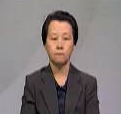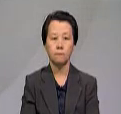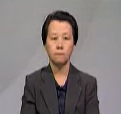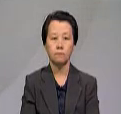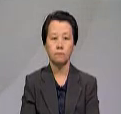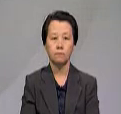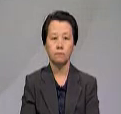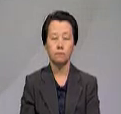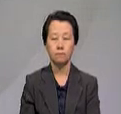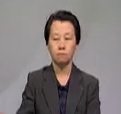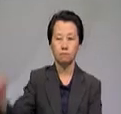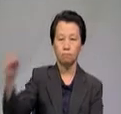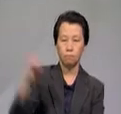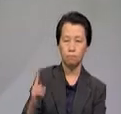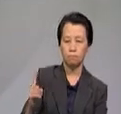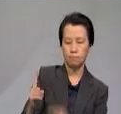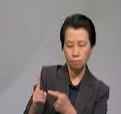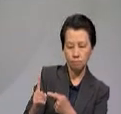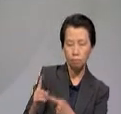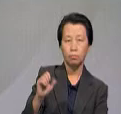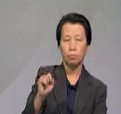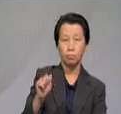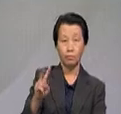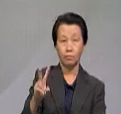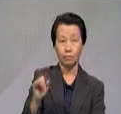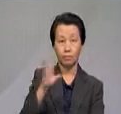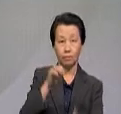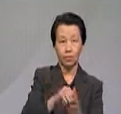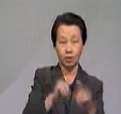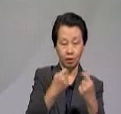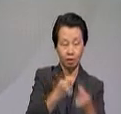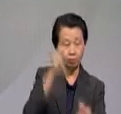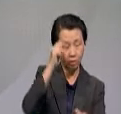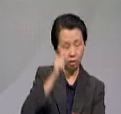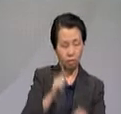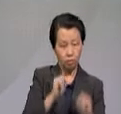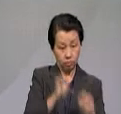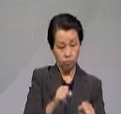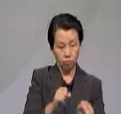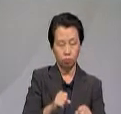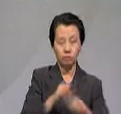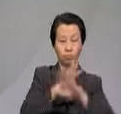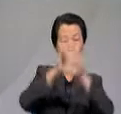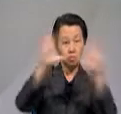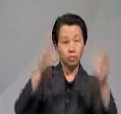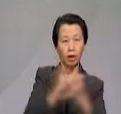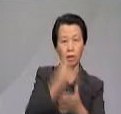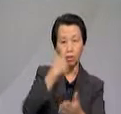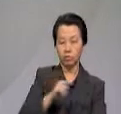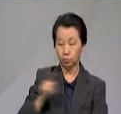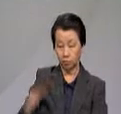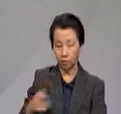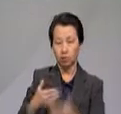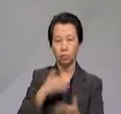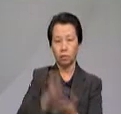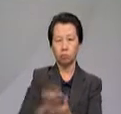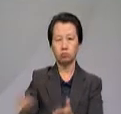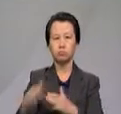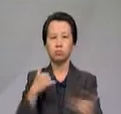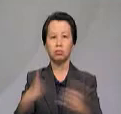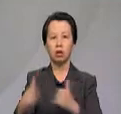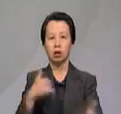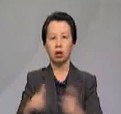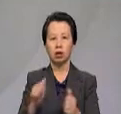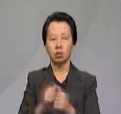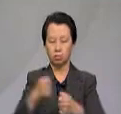tadi an savindran ke dalam pasukan itu juga dilihat mampu untuk memberi sinar baru buatnya yang sebelum ini hanya beraksi